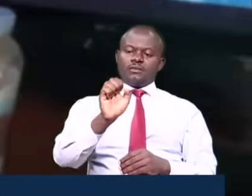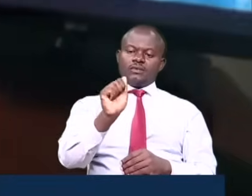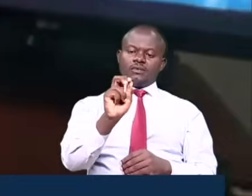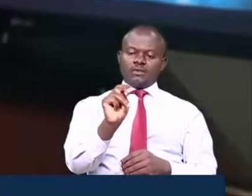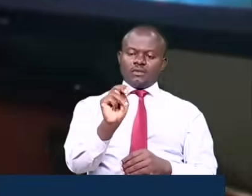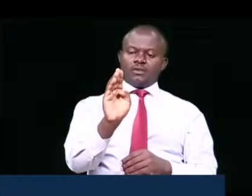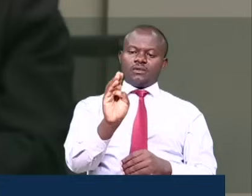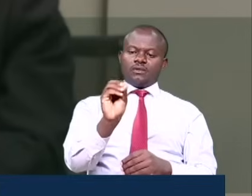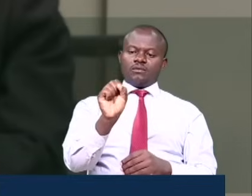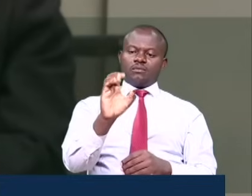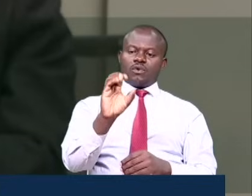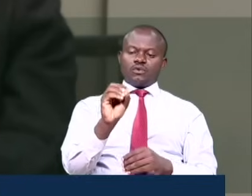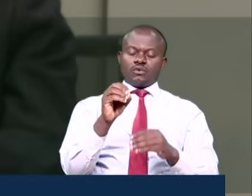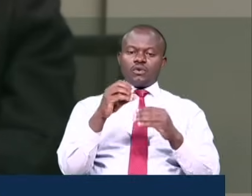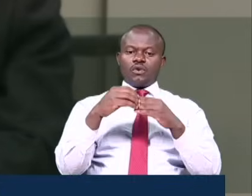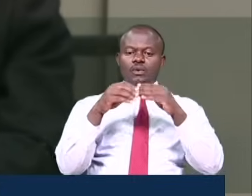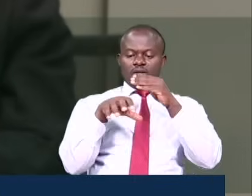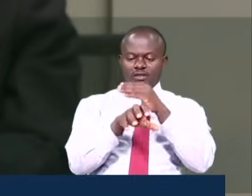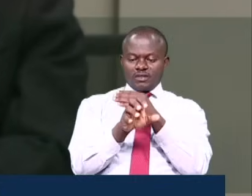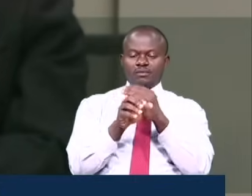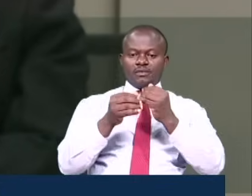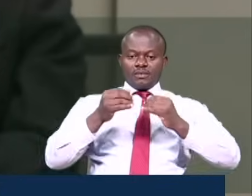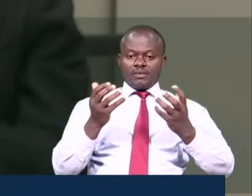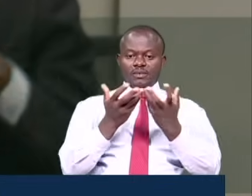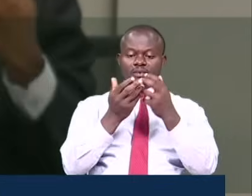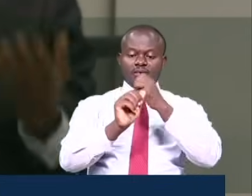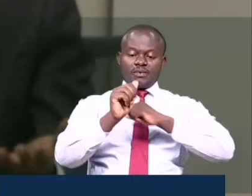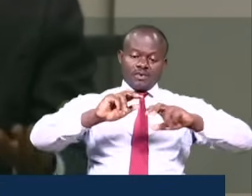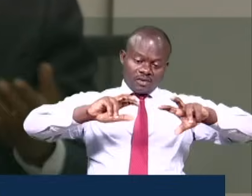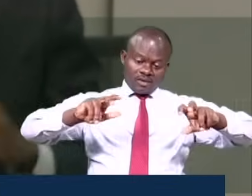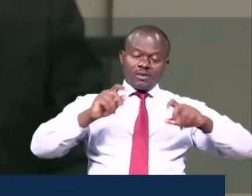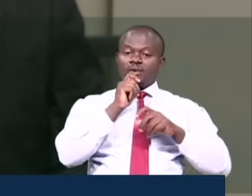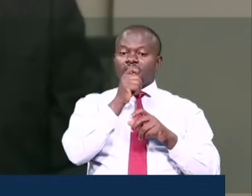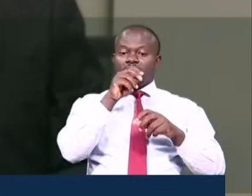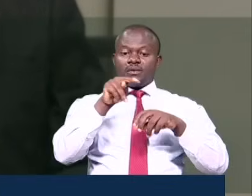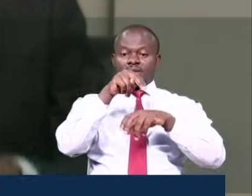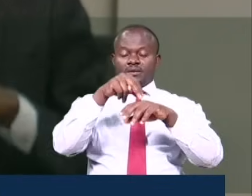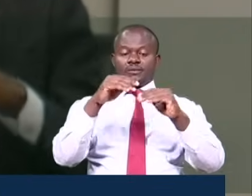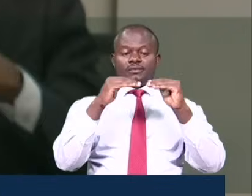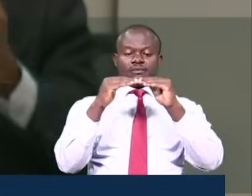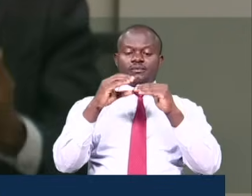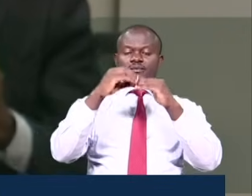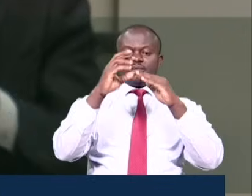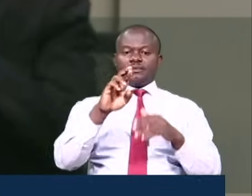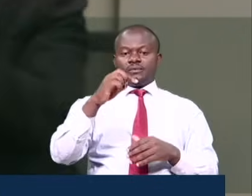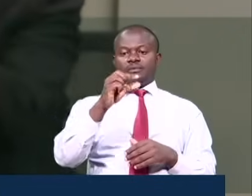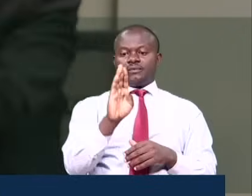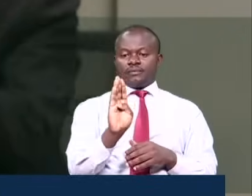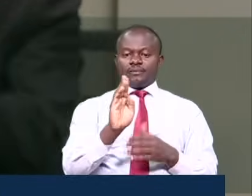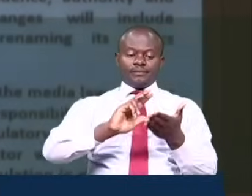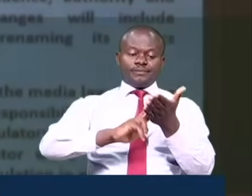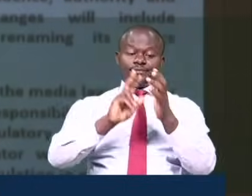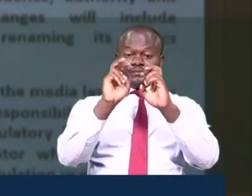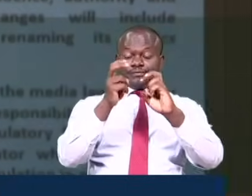Rushingabigwi ukuriye ishami ry'ubuhuzabikorwa n'igenzura ry'itangazamakuru mu rwego rw'igihugu rw'imiyoborere RGB yemeza ko